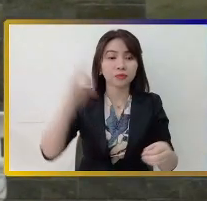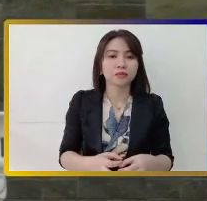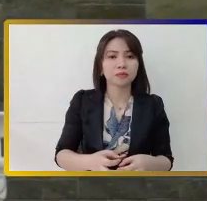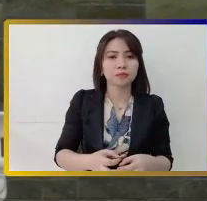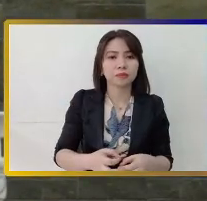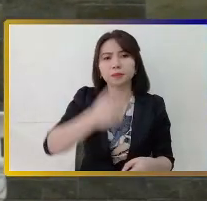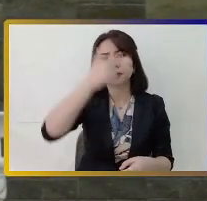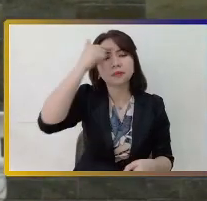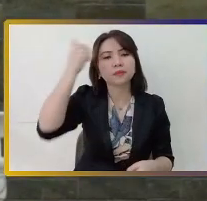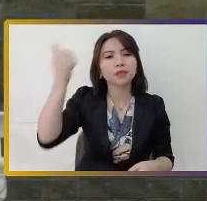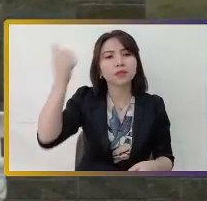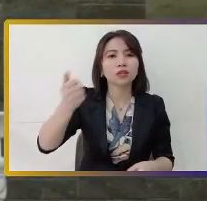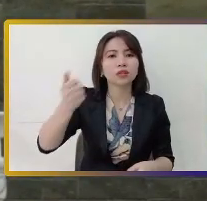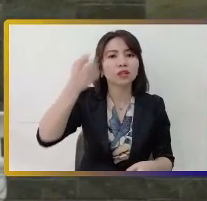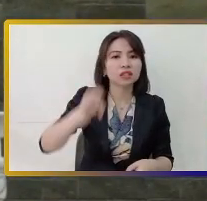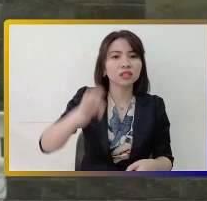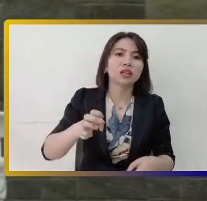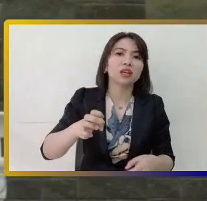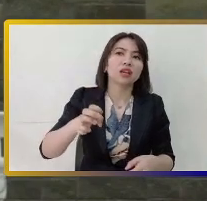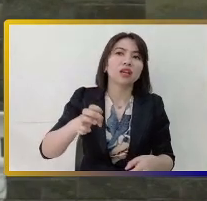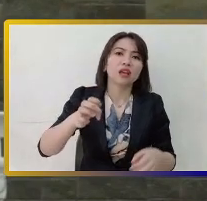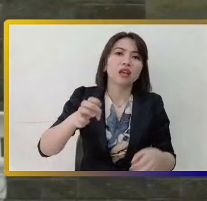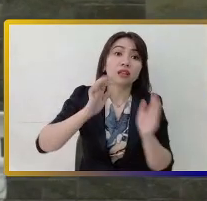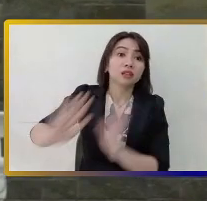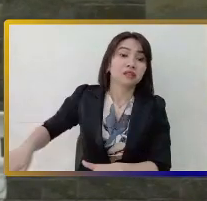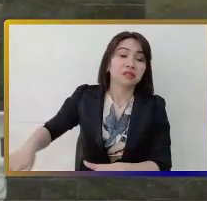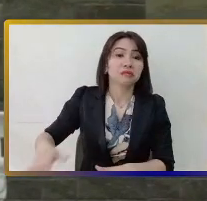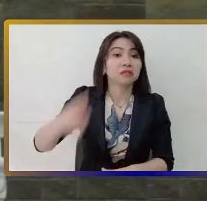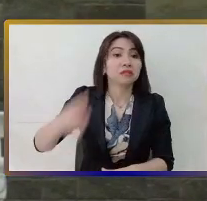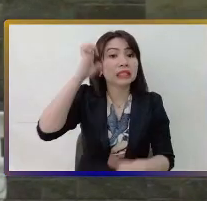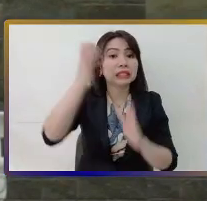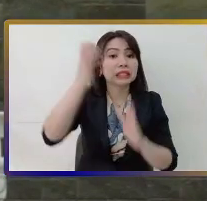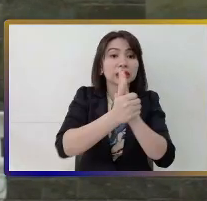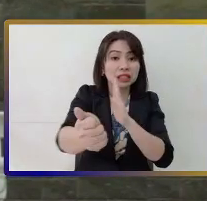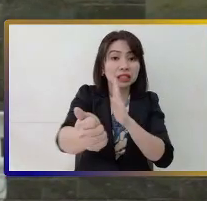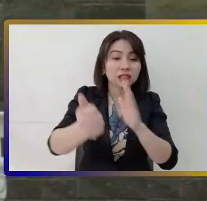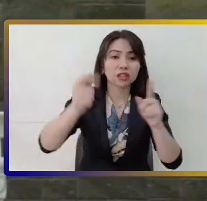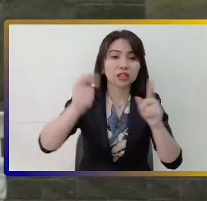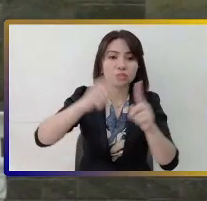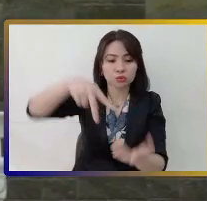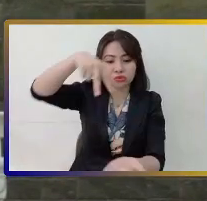she lost her ability to raise herself up.